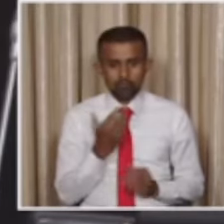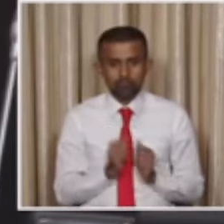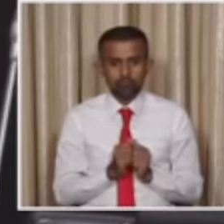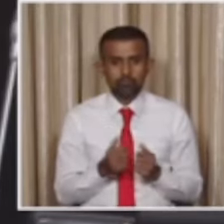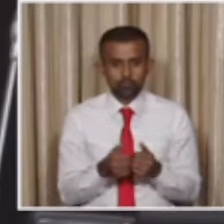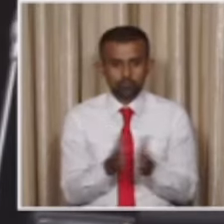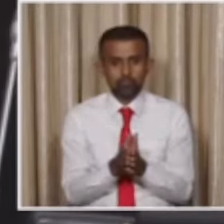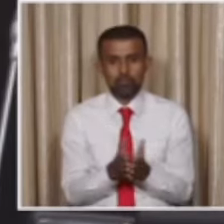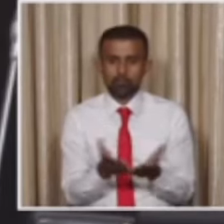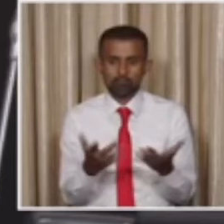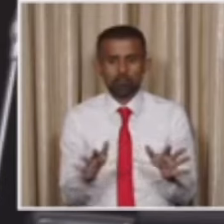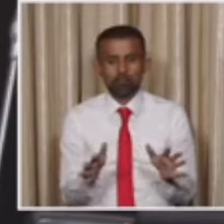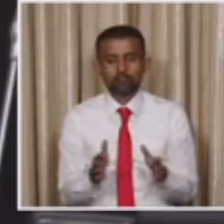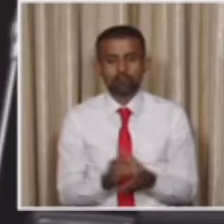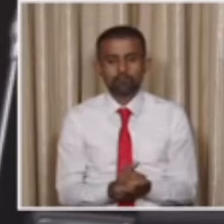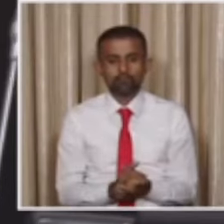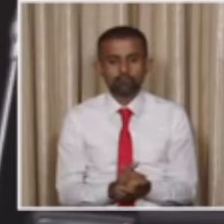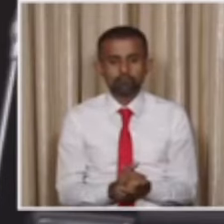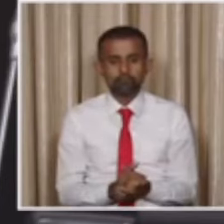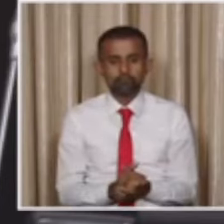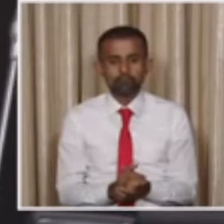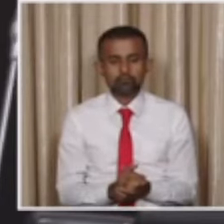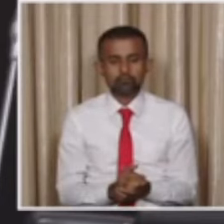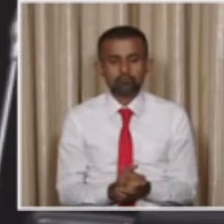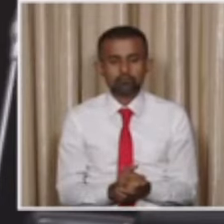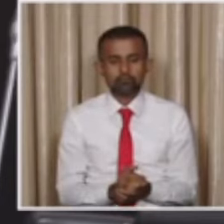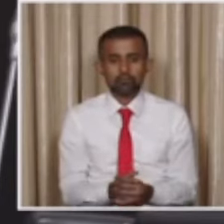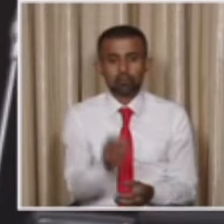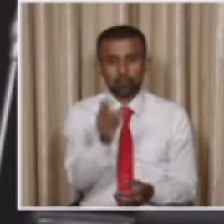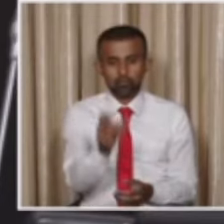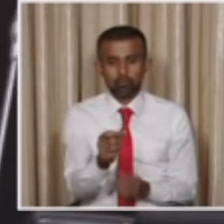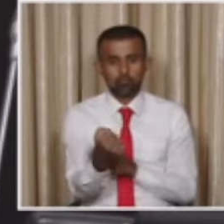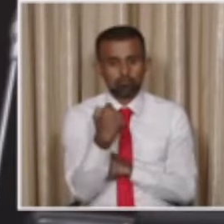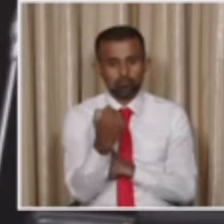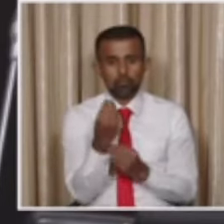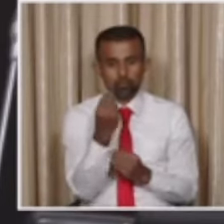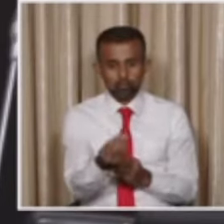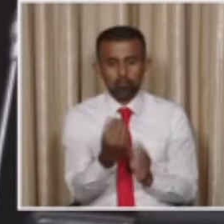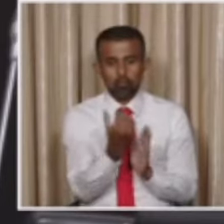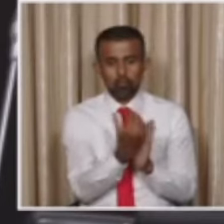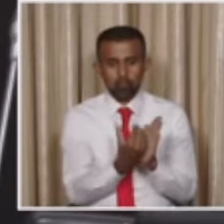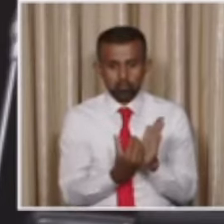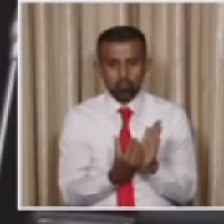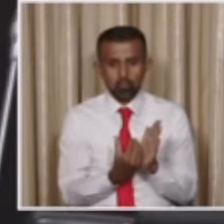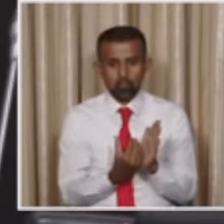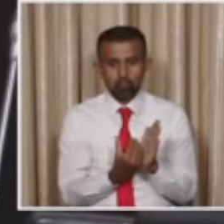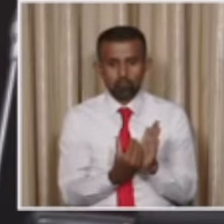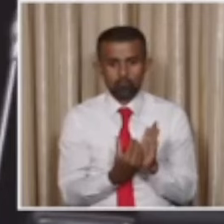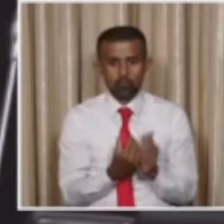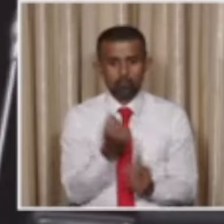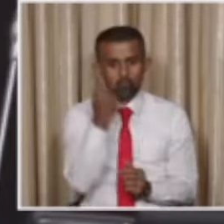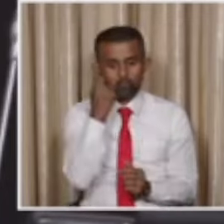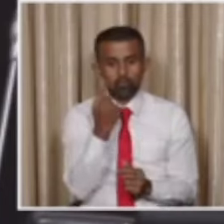මේ ස්වාධීන කරලා නේ තියෙන්නේ. දැන් ඔබතුමාලාට බලයක් දුන්නනේ විවස්ථාවෙන්. යම්කිසි